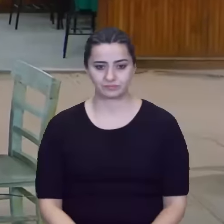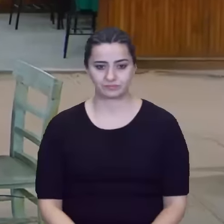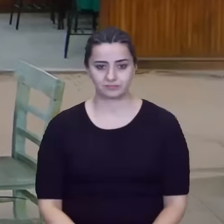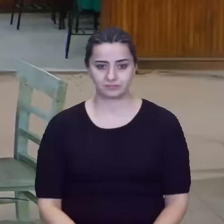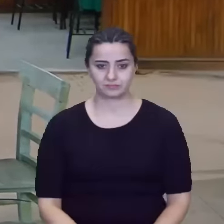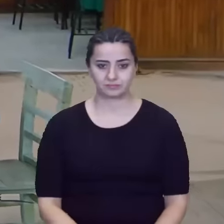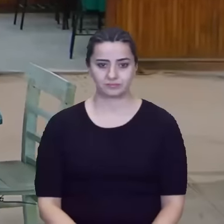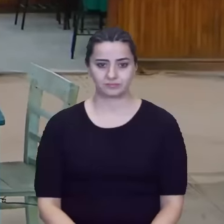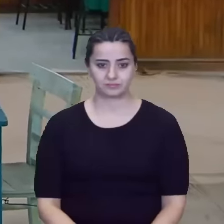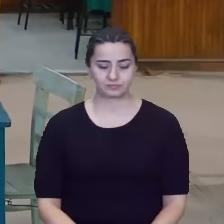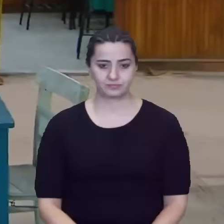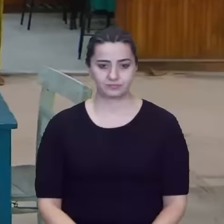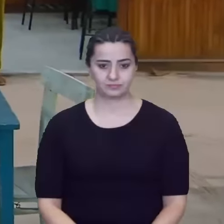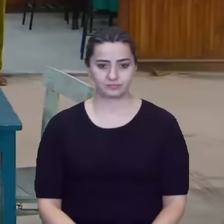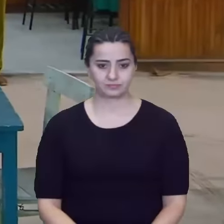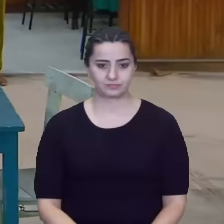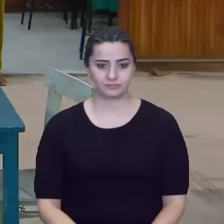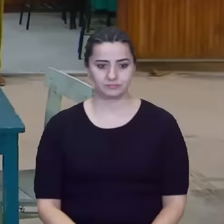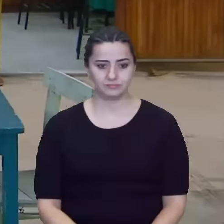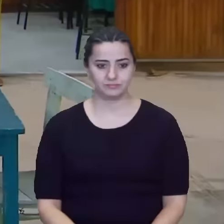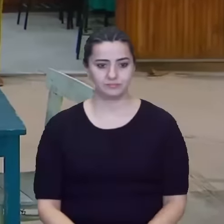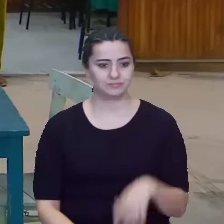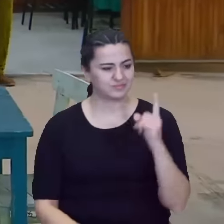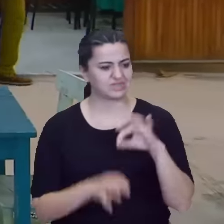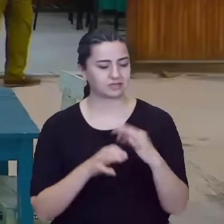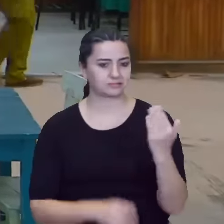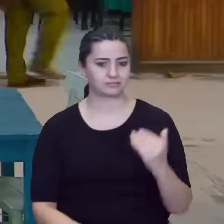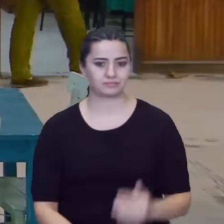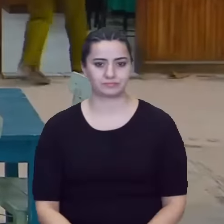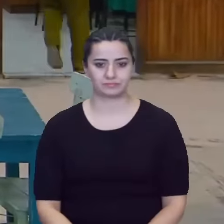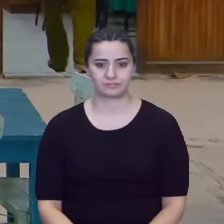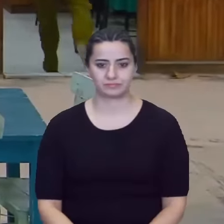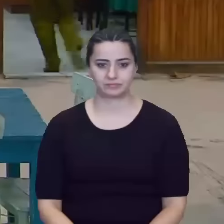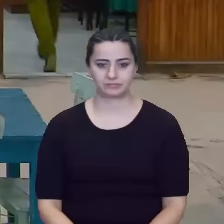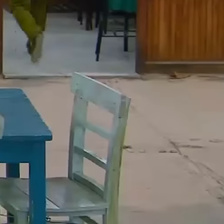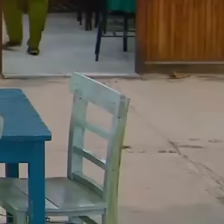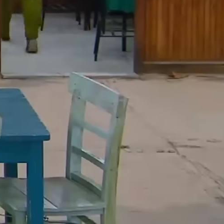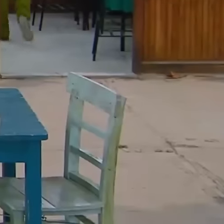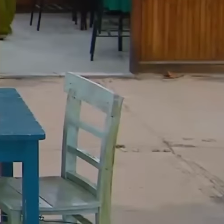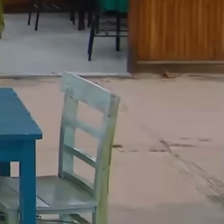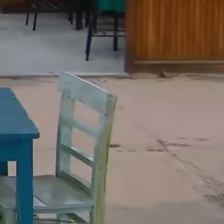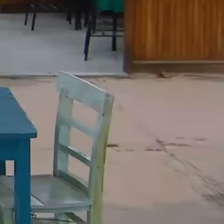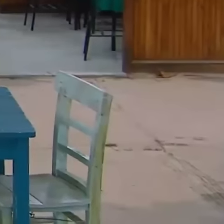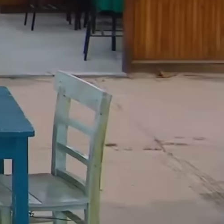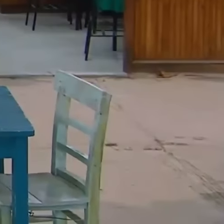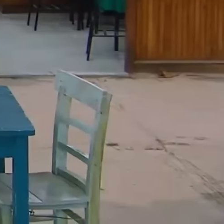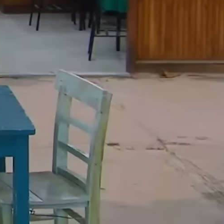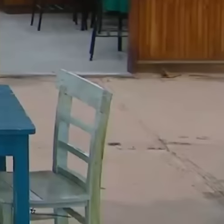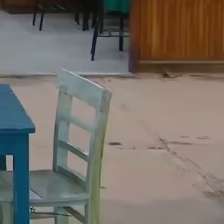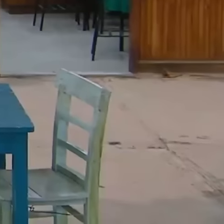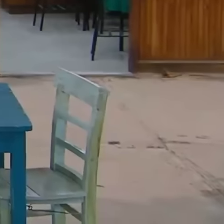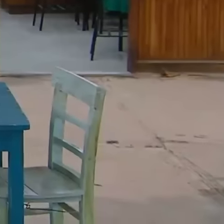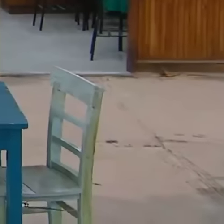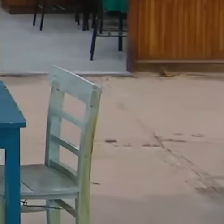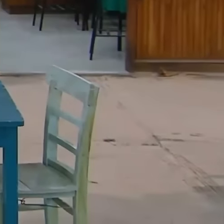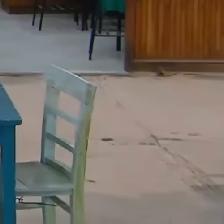Sandalyeyi çekip oturdu, kahvede başka müşteri yok. Getir bakayım çay. Cemal önünde önlükle içeri geçti. Suat şekerliğin kapağını